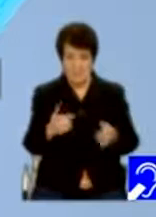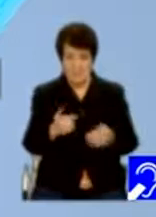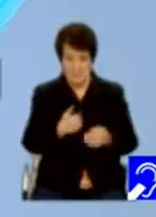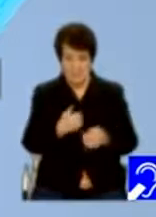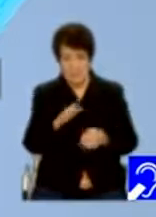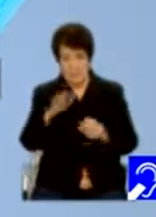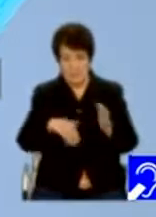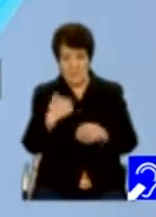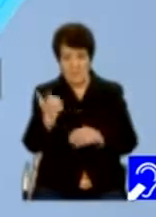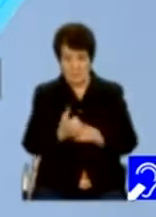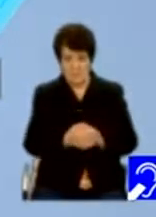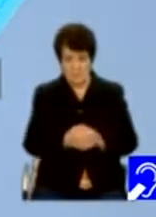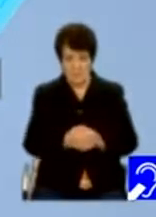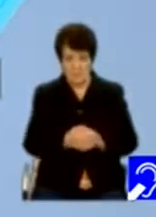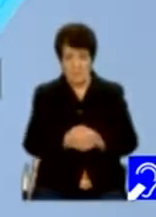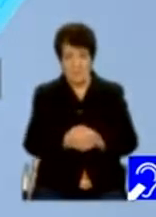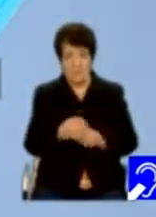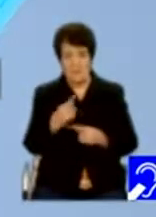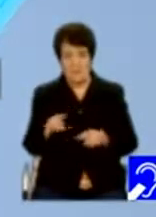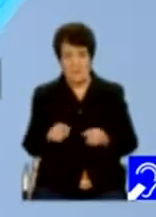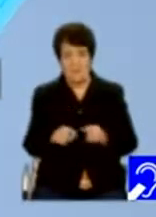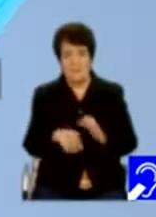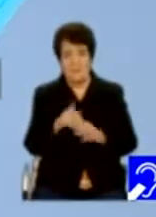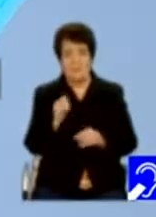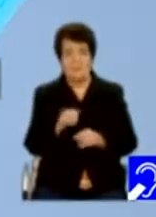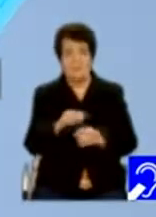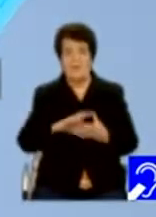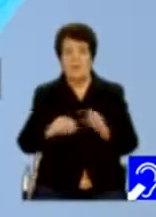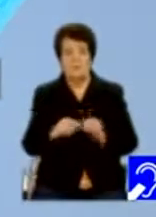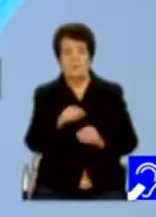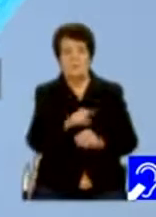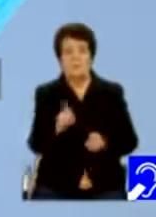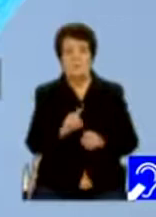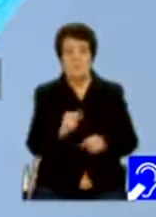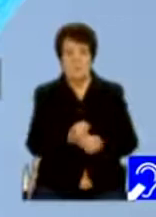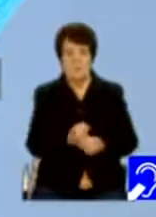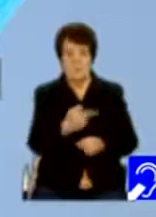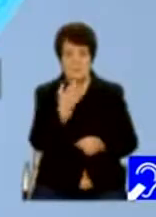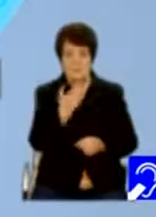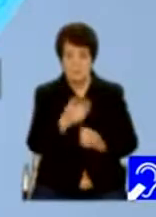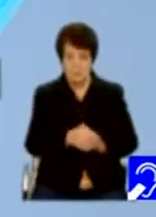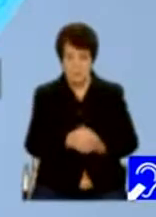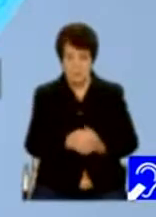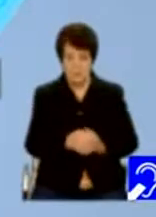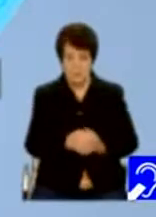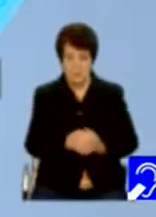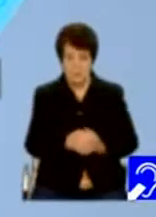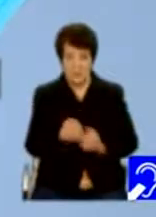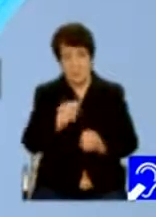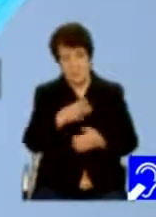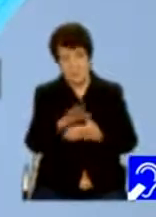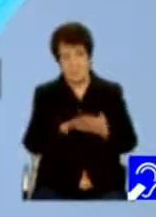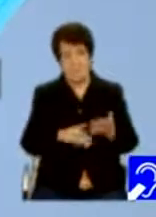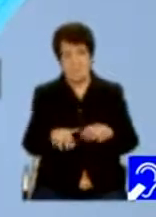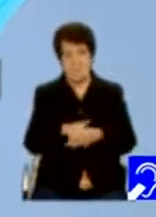peste o săptămână o să iau un alt rezultat, voi ce veți face? Domnii au zis că vor cere scuze